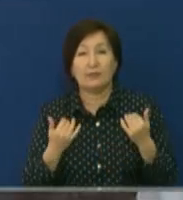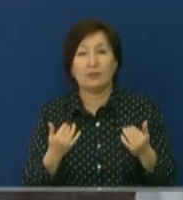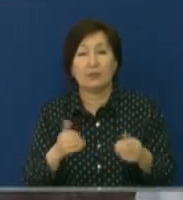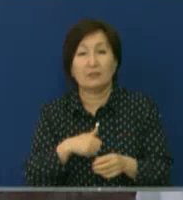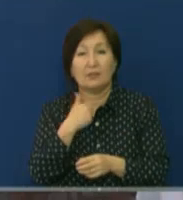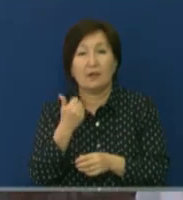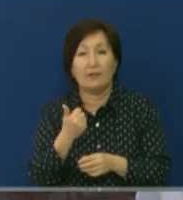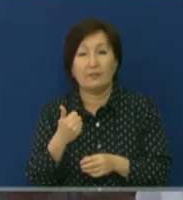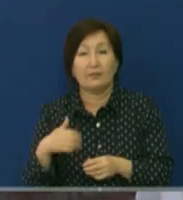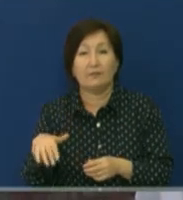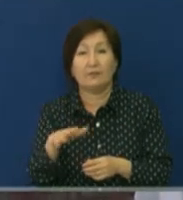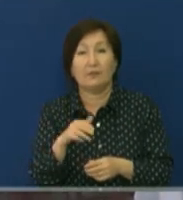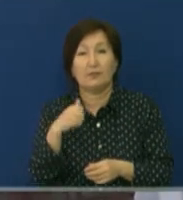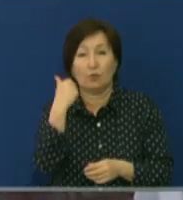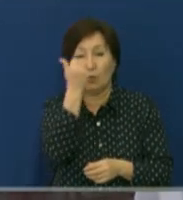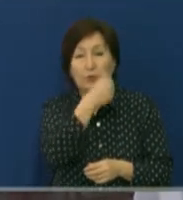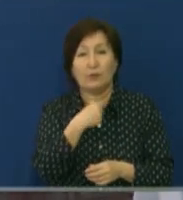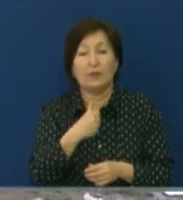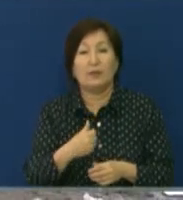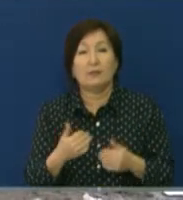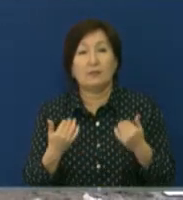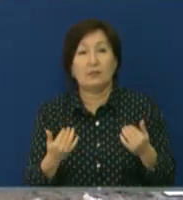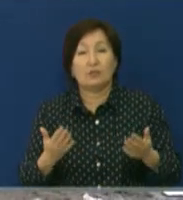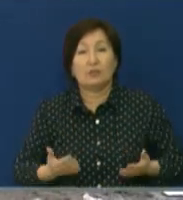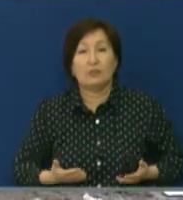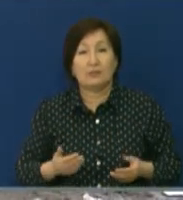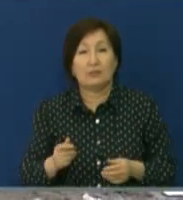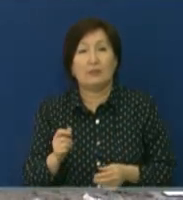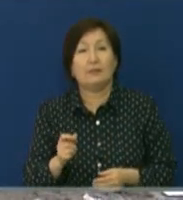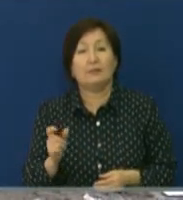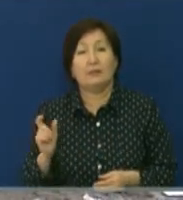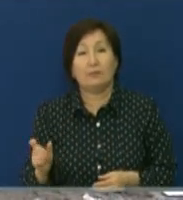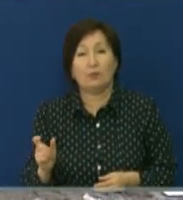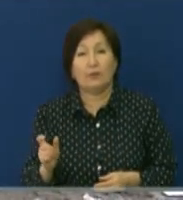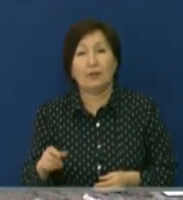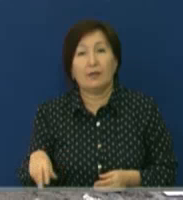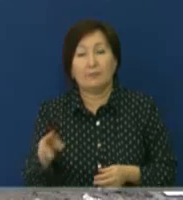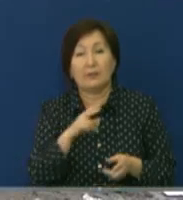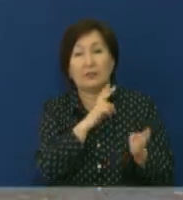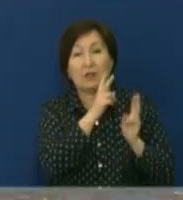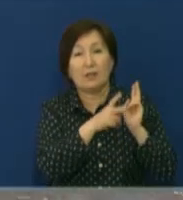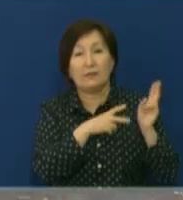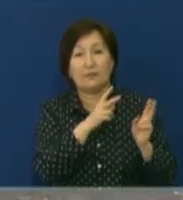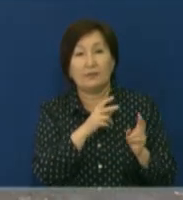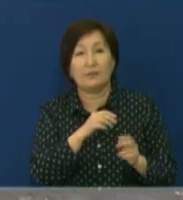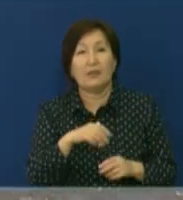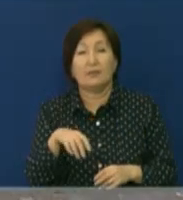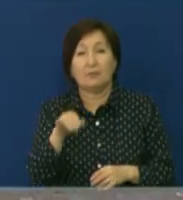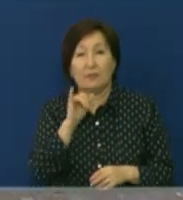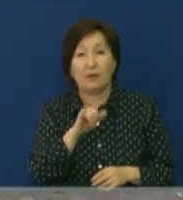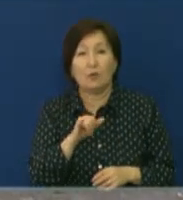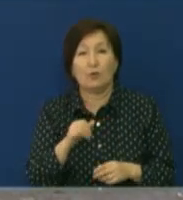жители многоэтажных жилых домов и представителей органов управления не перестают жаловаться на неудовлетворительное качество